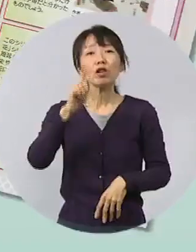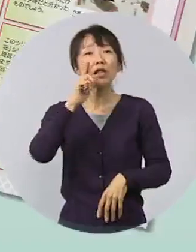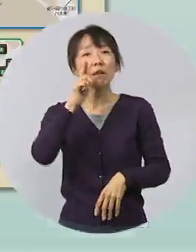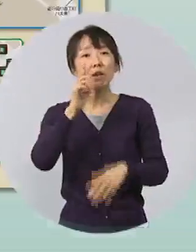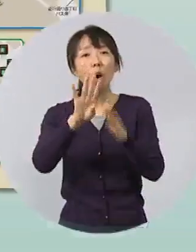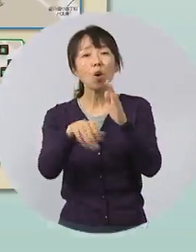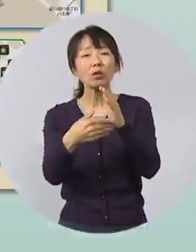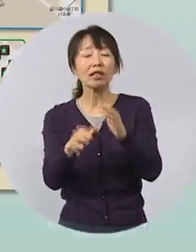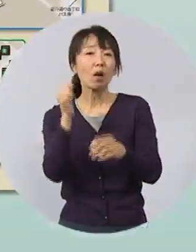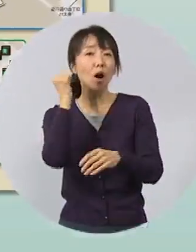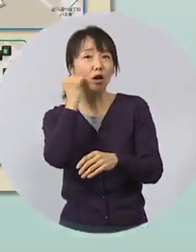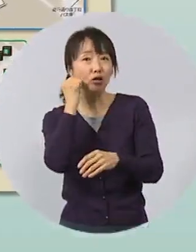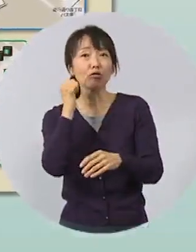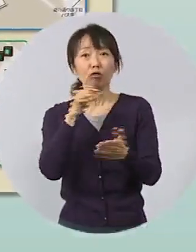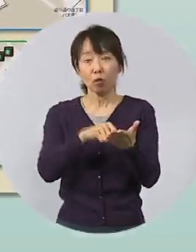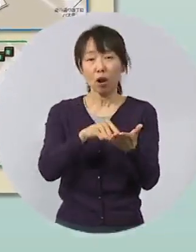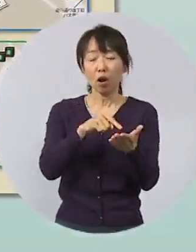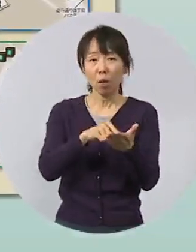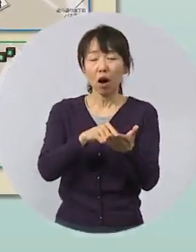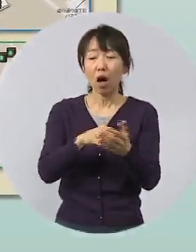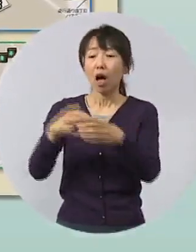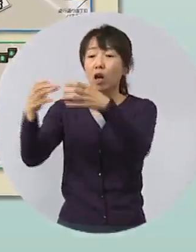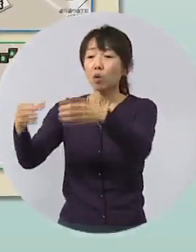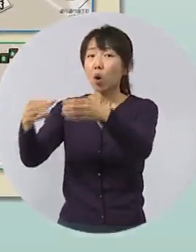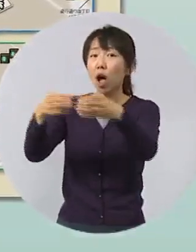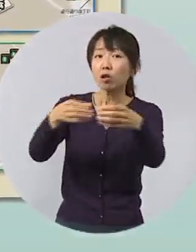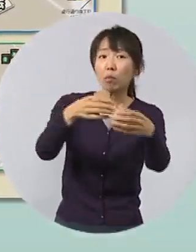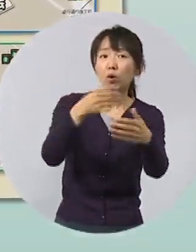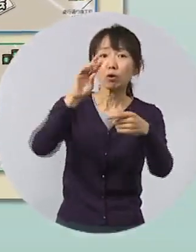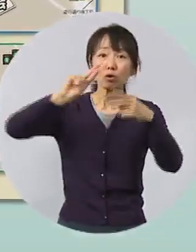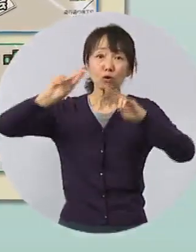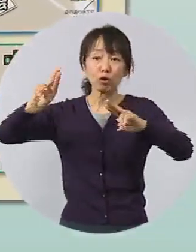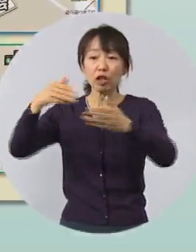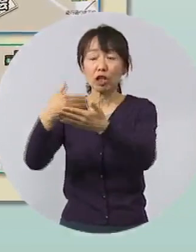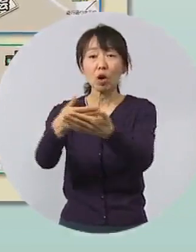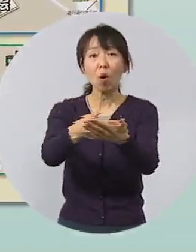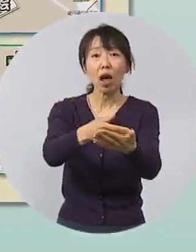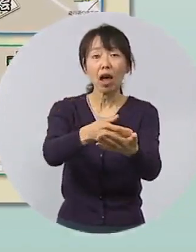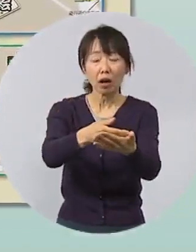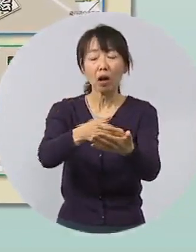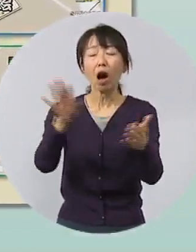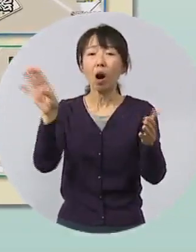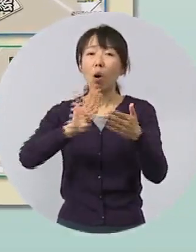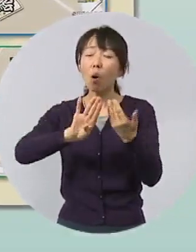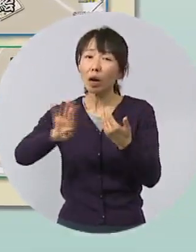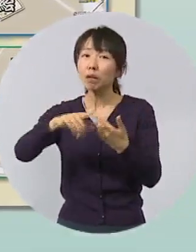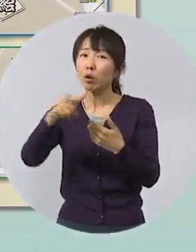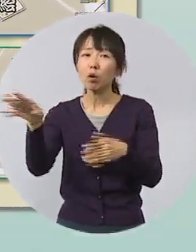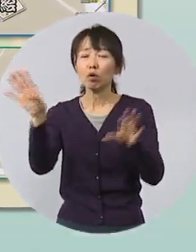ランスボックスや浮世絵のほか地域の情報がたくさん掲載されています。